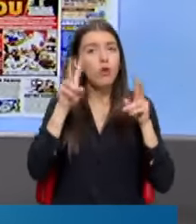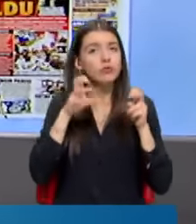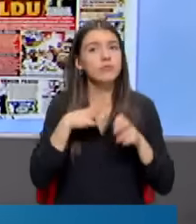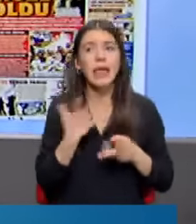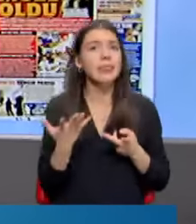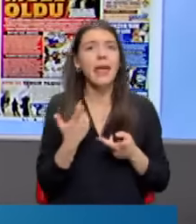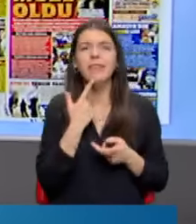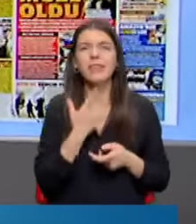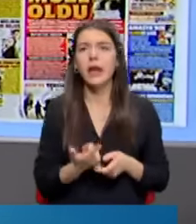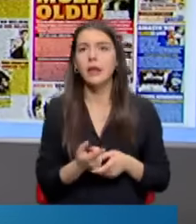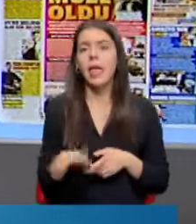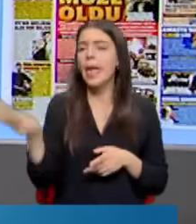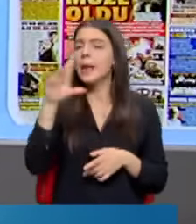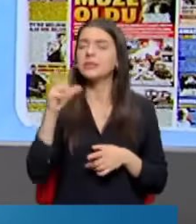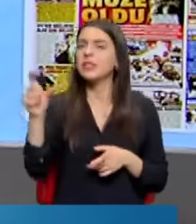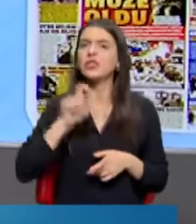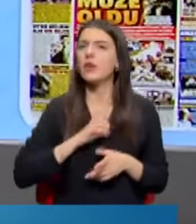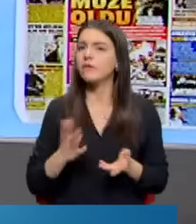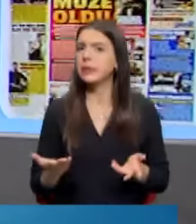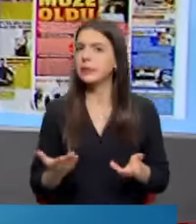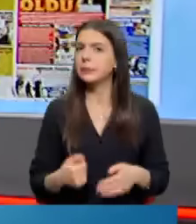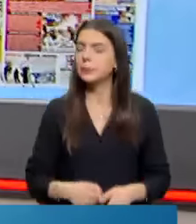düşünüyorsunuz diye. Sizce ne cevap verirler?